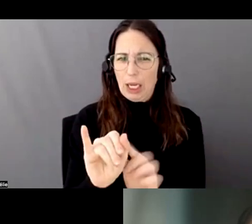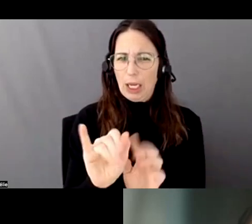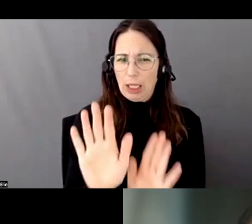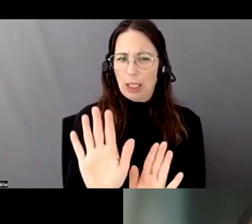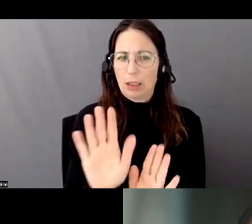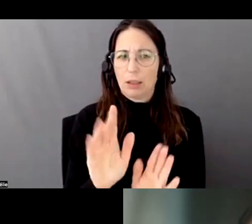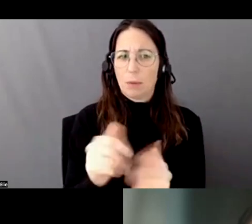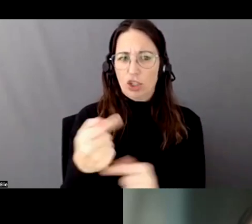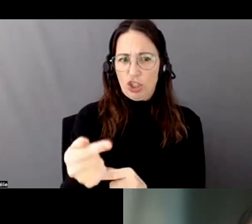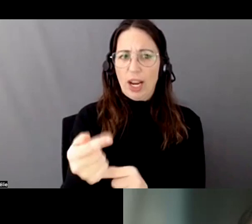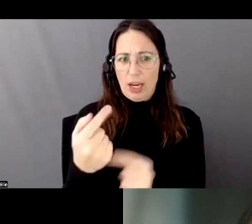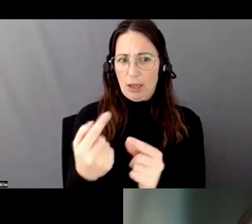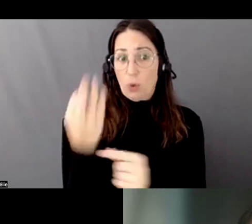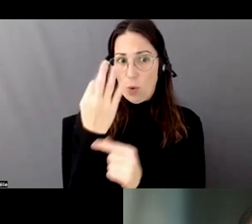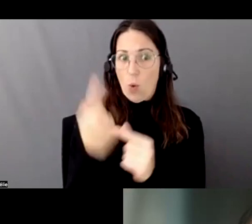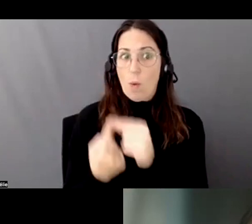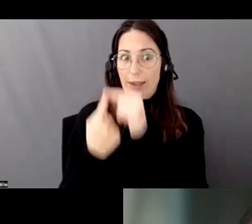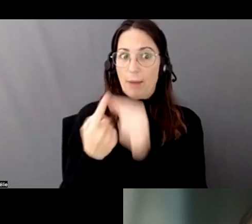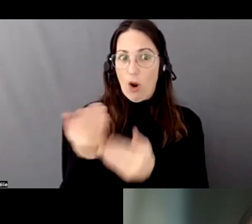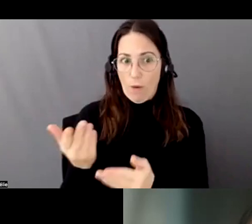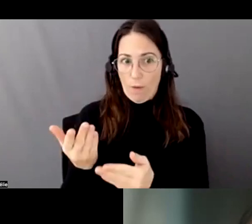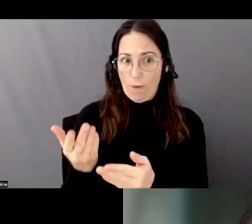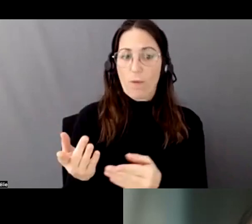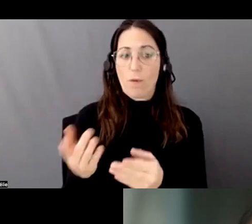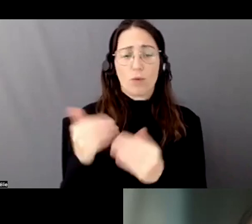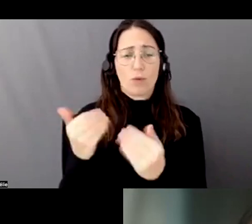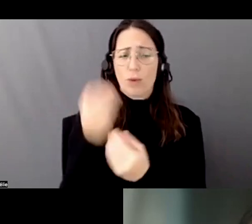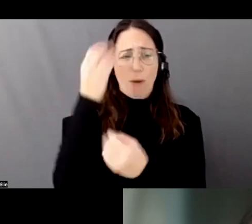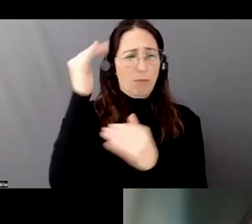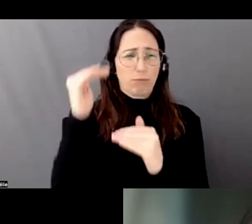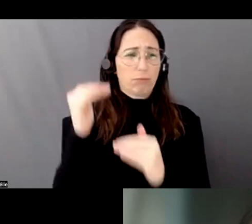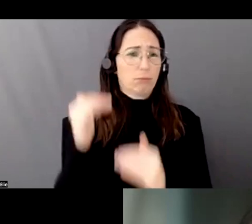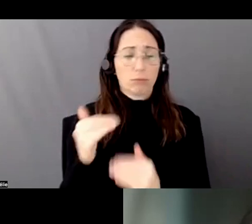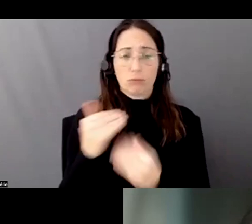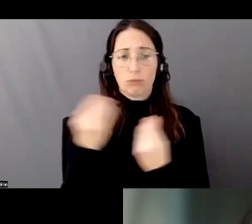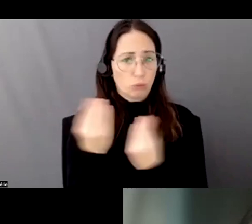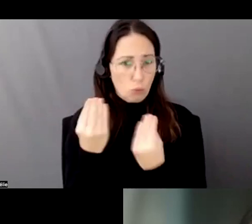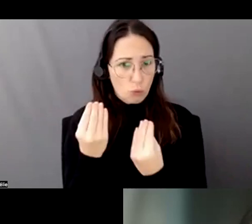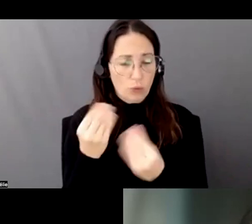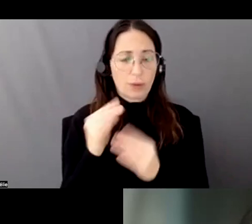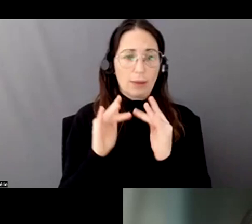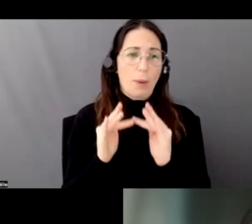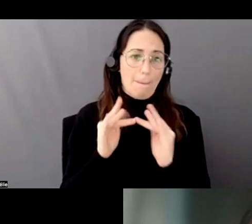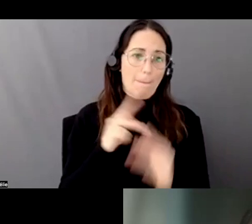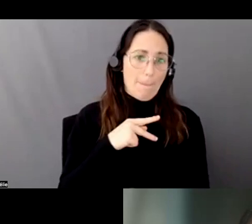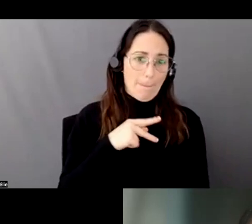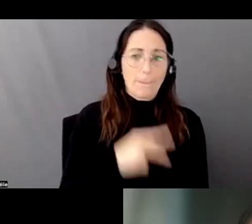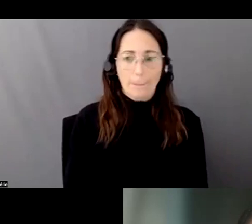prochaine offre du cours principal. Vous pouvez avoir toutes les informations dans notre site web.